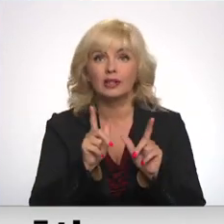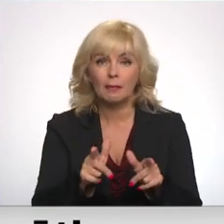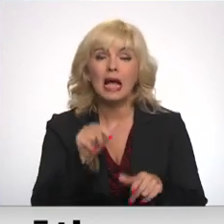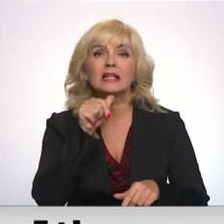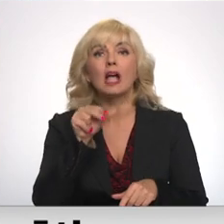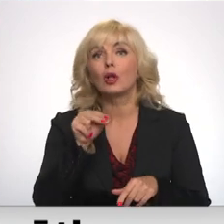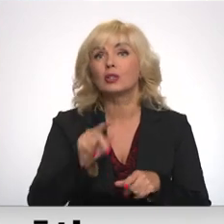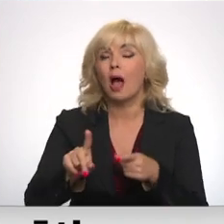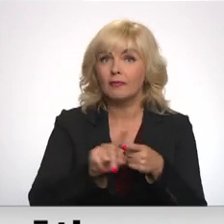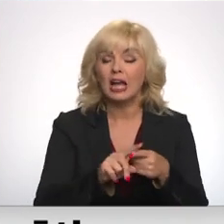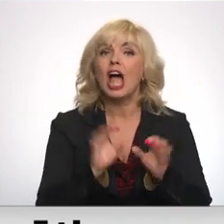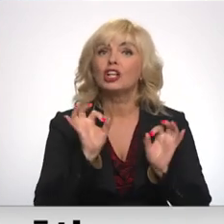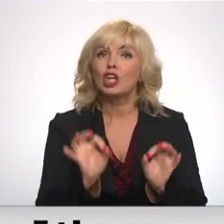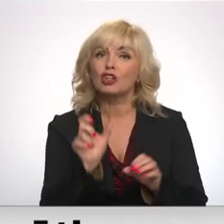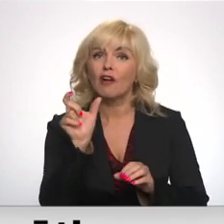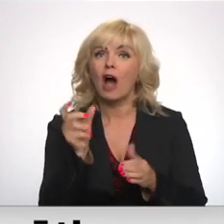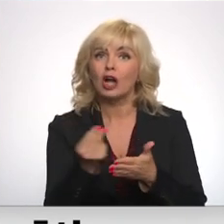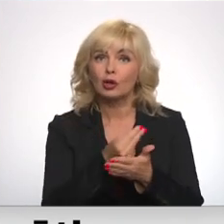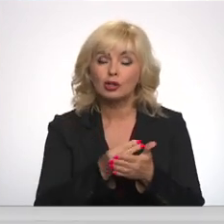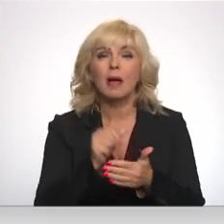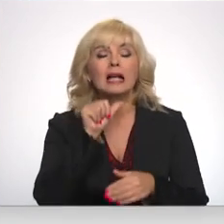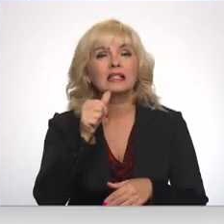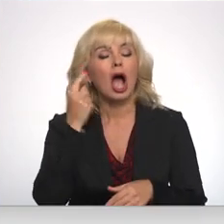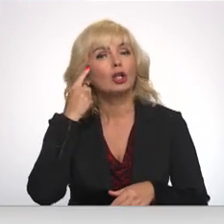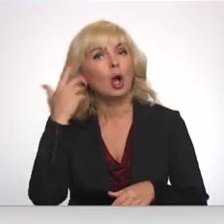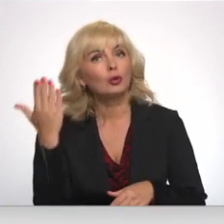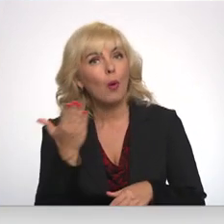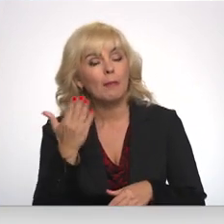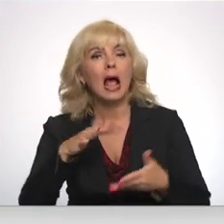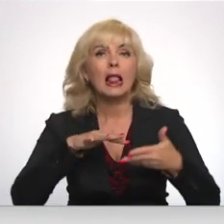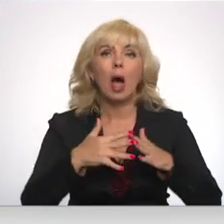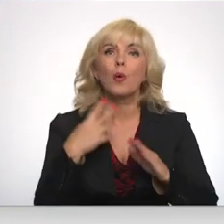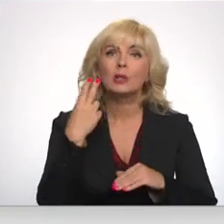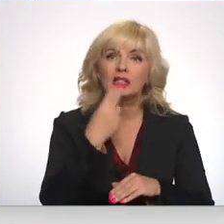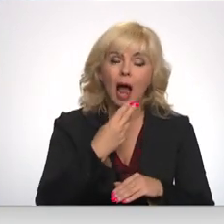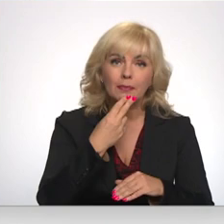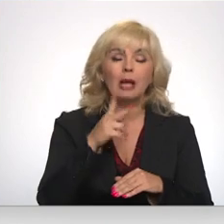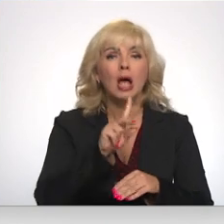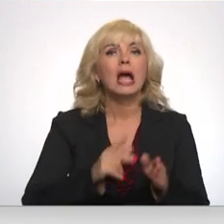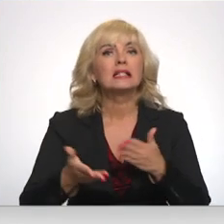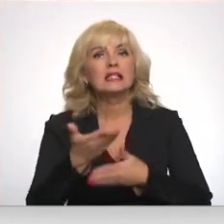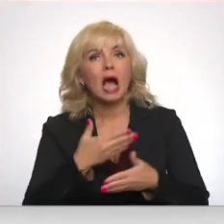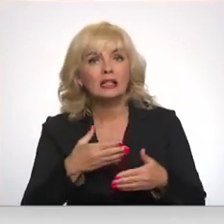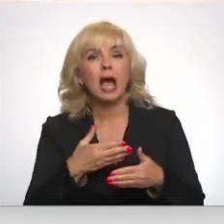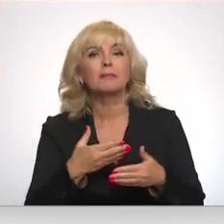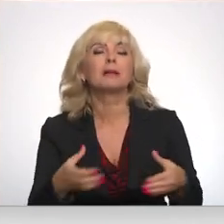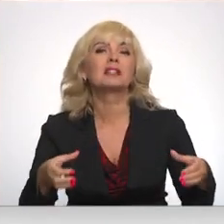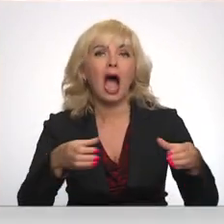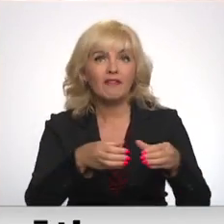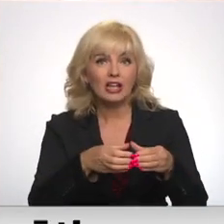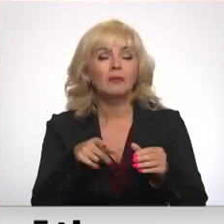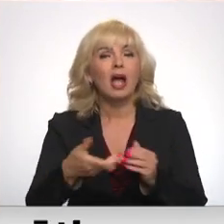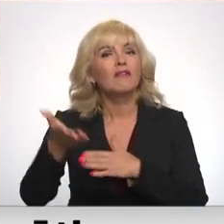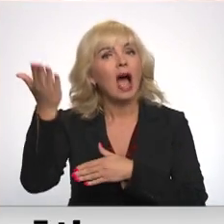savienības tiešākā vārda nozīmē ir zaļi domājoši un arī lauksaimnieku, zemnieku un citu sabiedrības pārstāvju apvienību. Tā ir